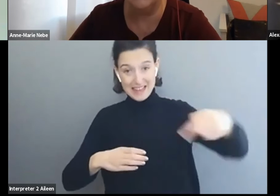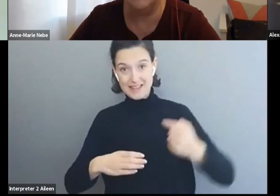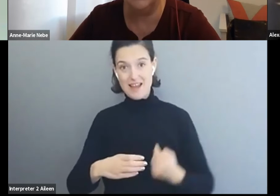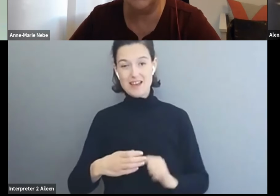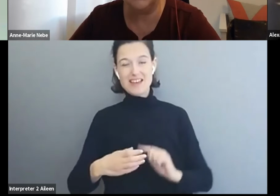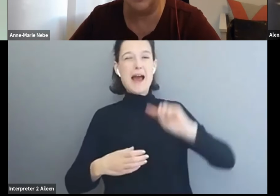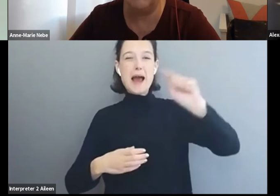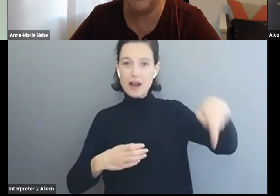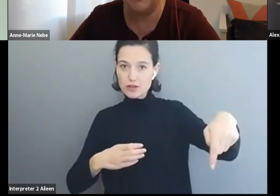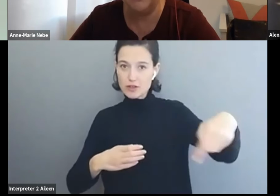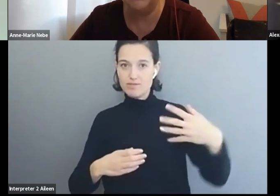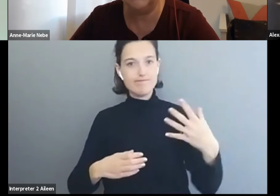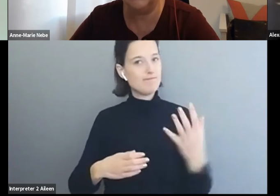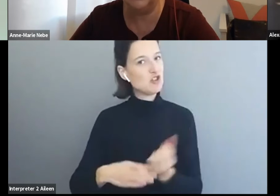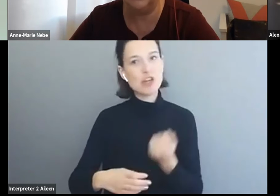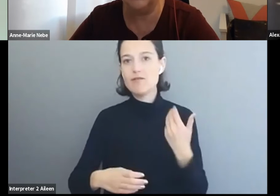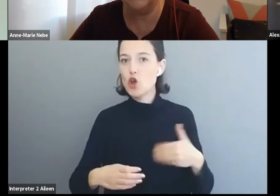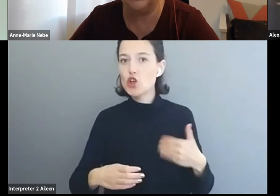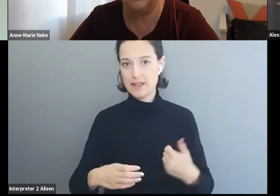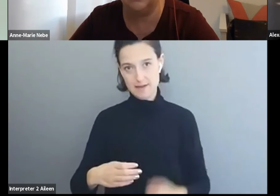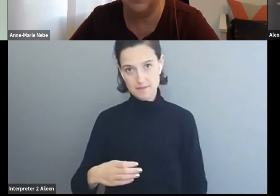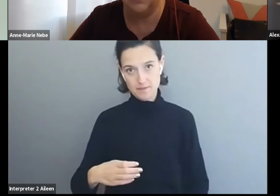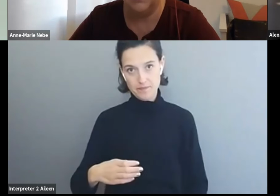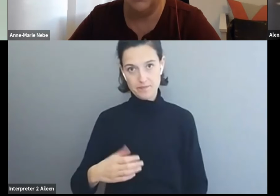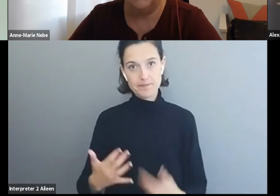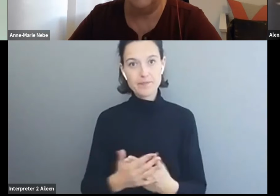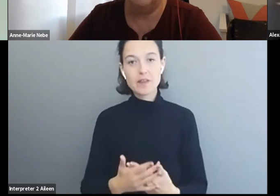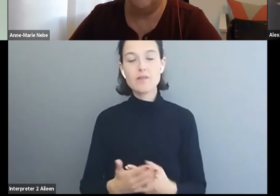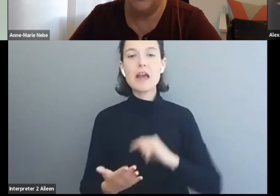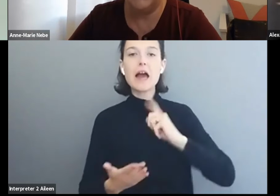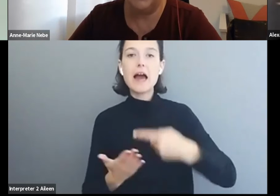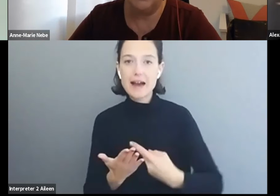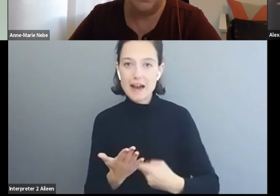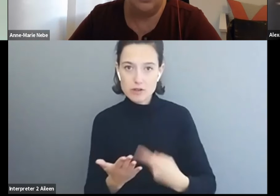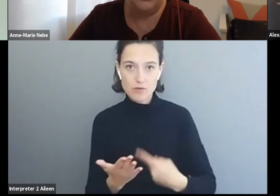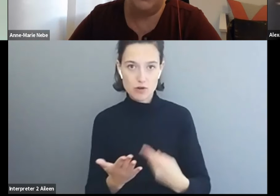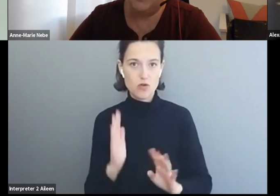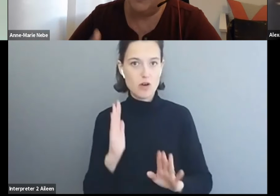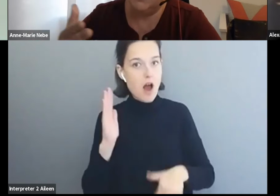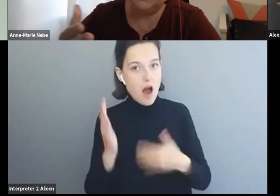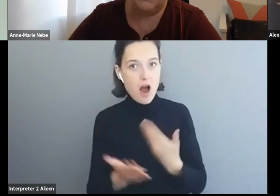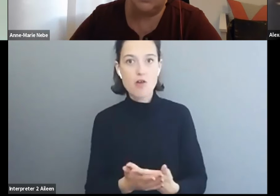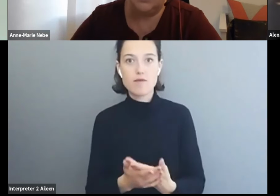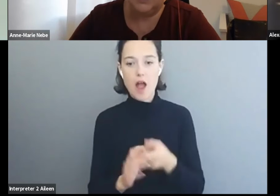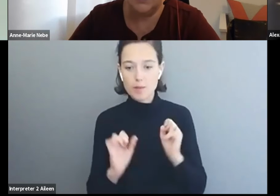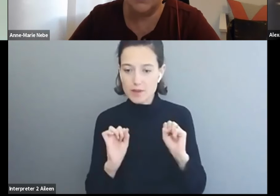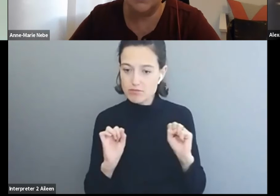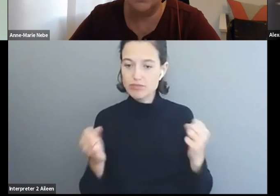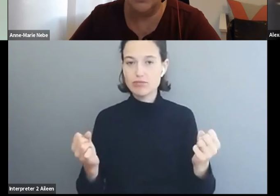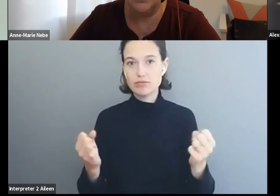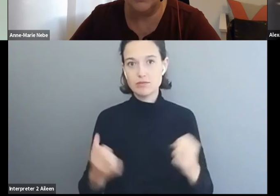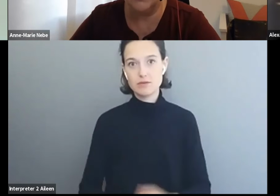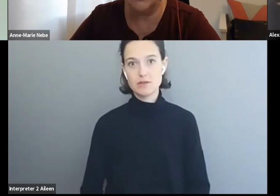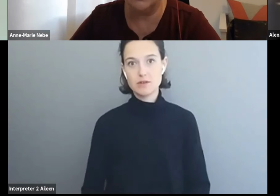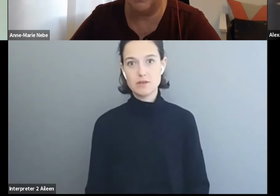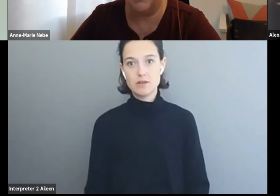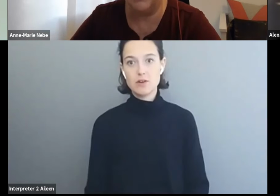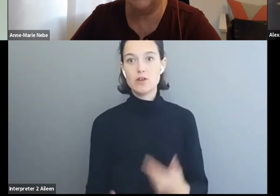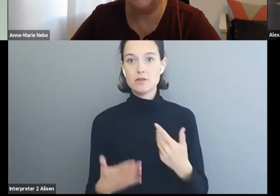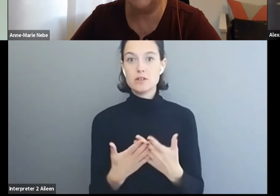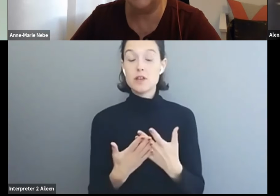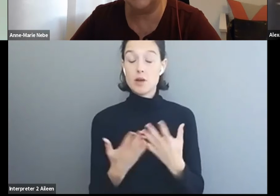wir gerade. Das ist eine Aufgabe, ist eine Herausforderung, wo es eben auch, und da pflichte ich auch der ersten